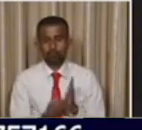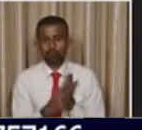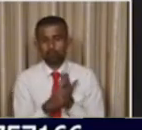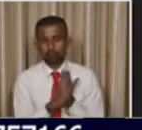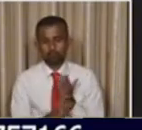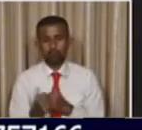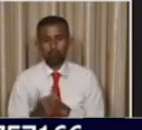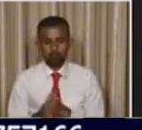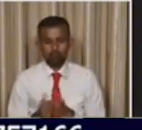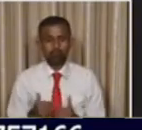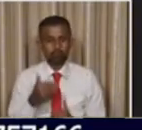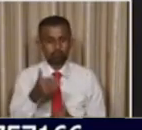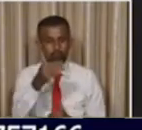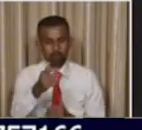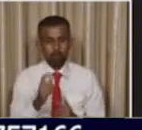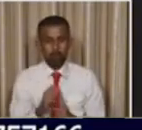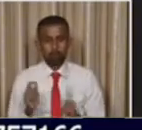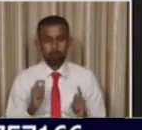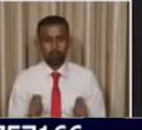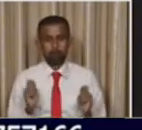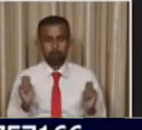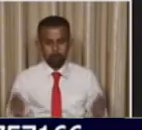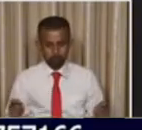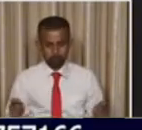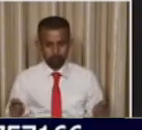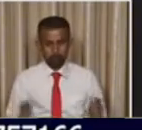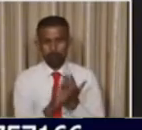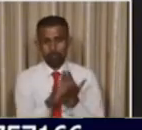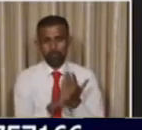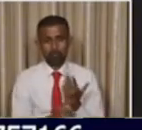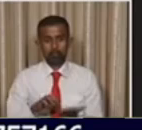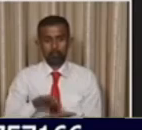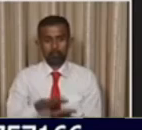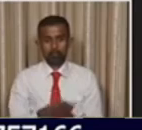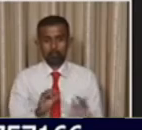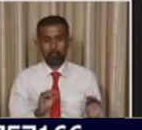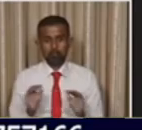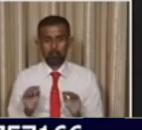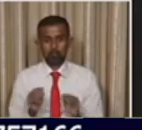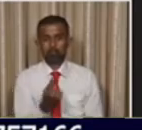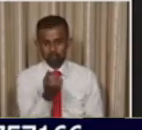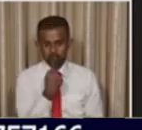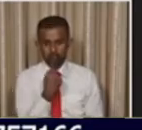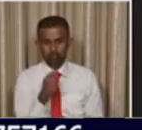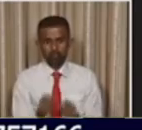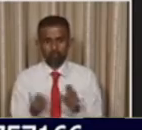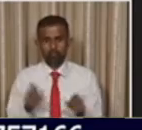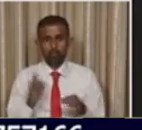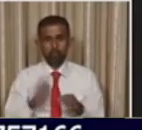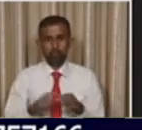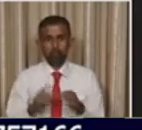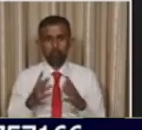අපි හදලා ඉදිරියේදී පාර්ලිමේන්තුවට ඉදිරිපත් කරනවා. ඒ රීති සම්මත වුණාට පස්සේ ඔබතුමා ඔය කියන හුඟක් දෙනෙක්ගේ ප්‍රශ්න